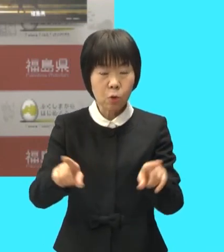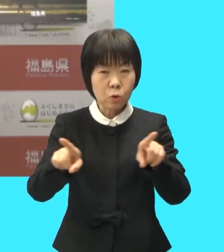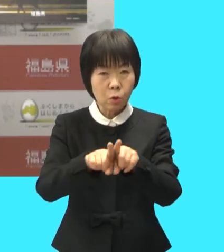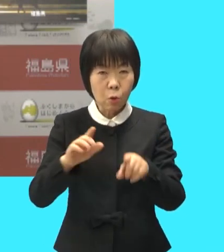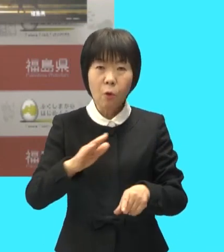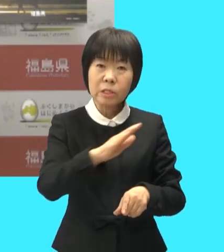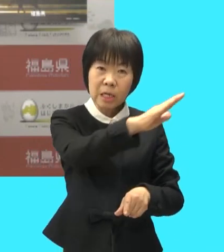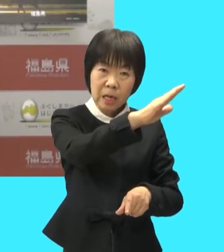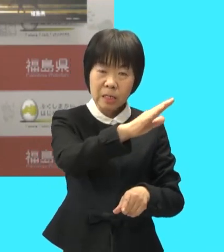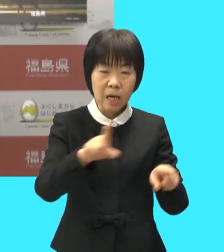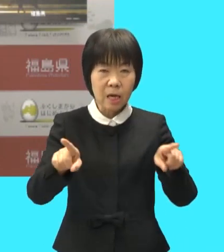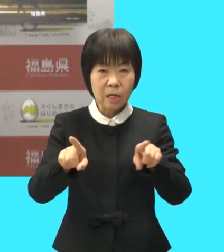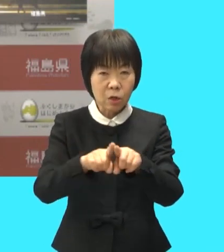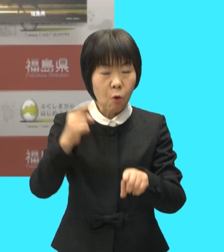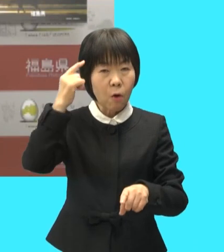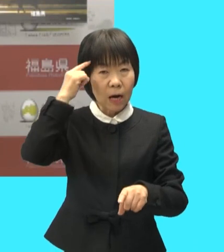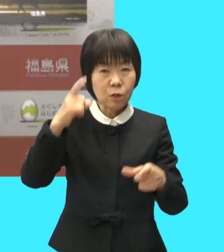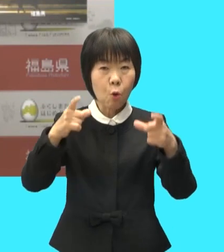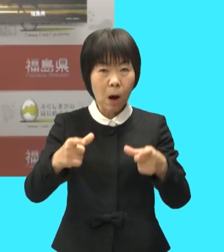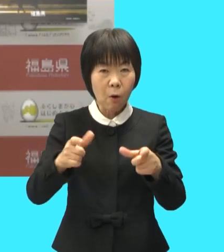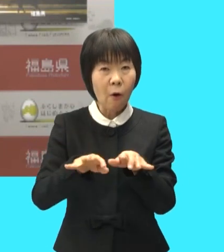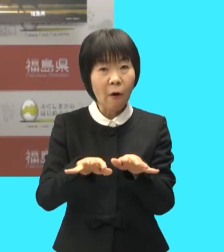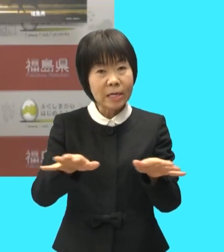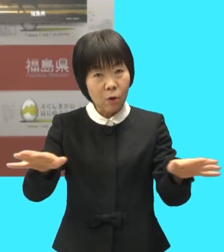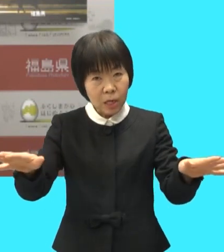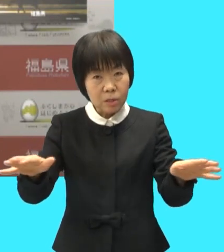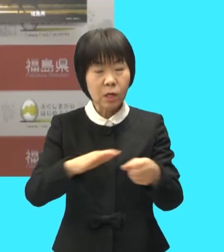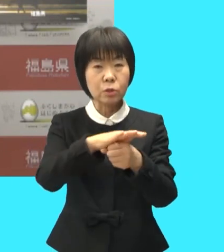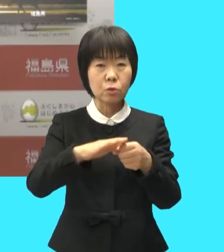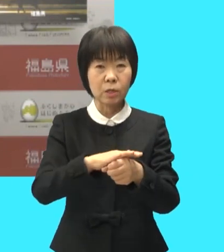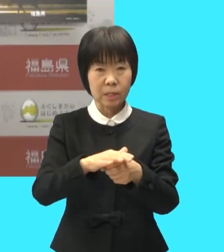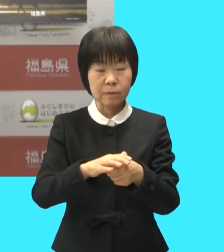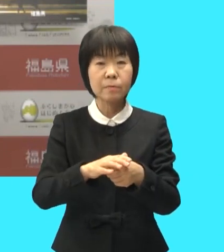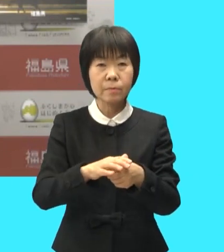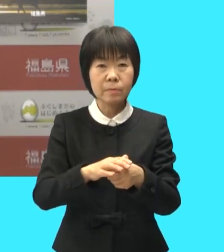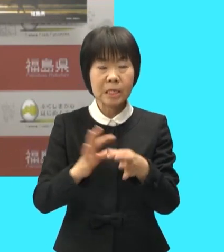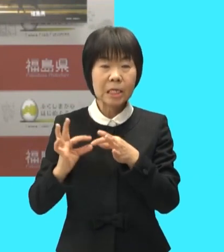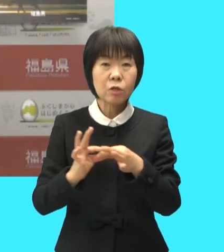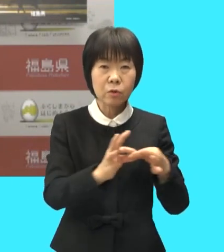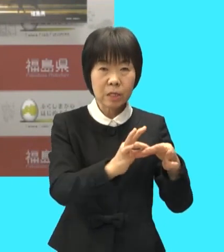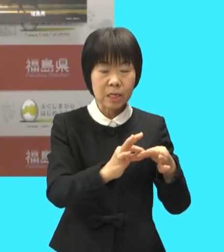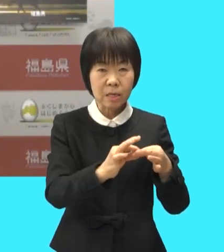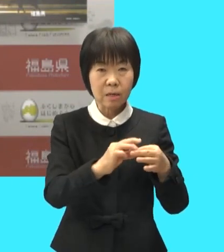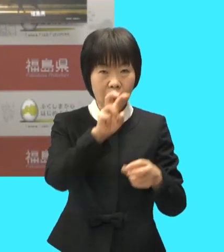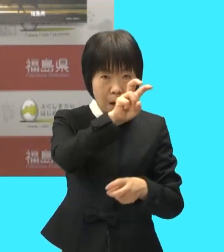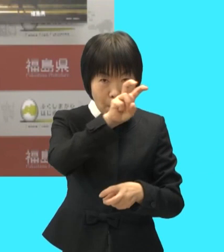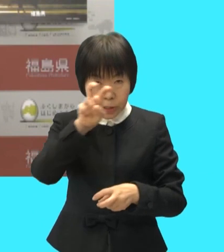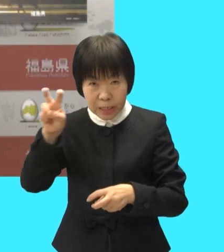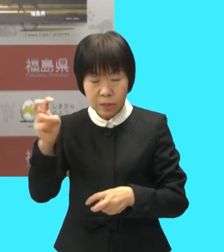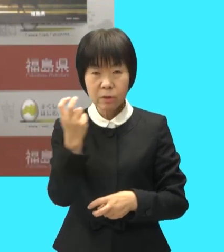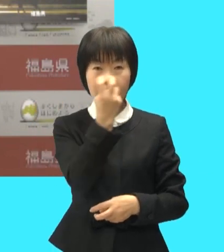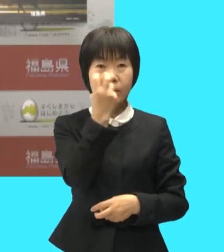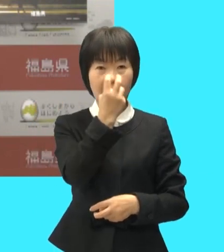、共感の輪を広げていくことが重要であります。引き続きモニタリング検査など